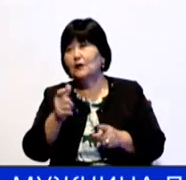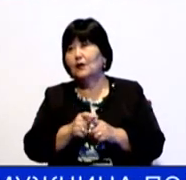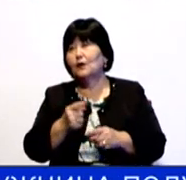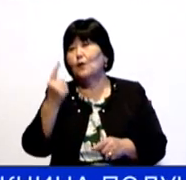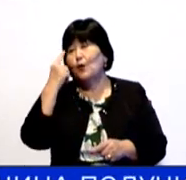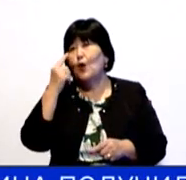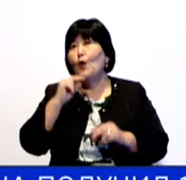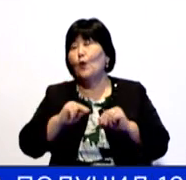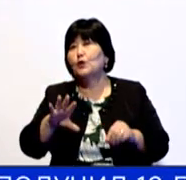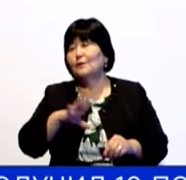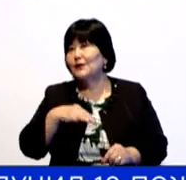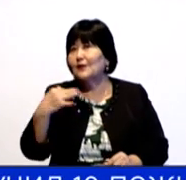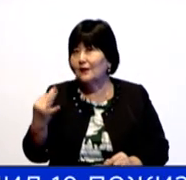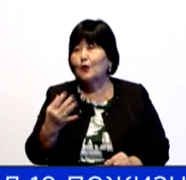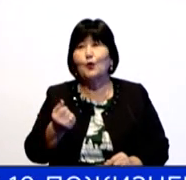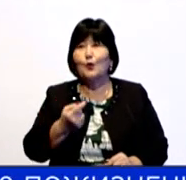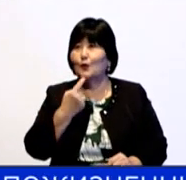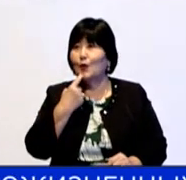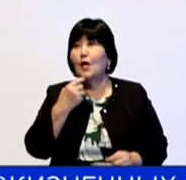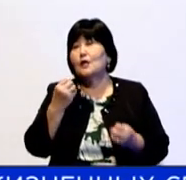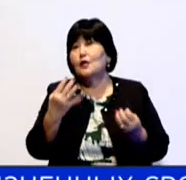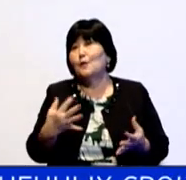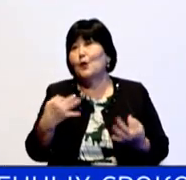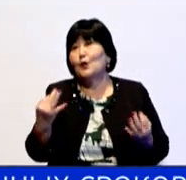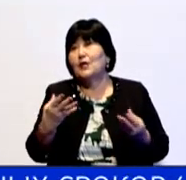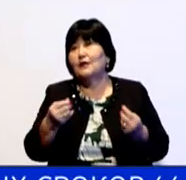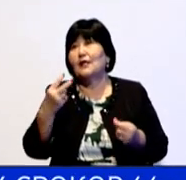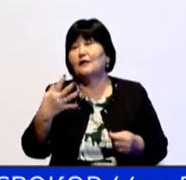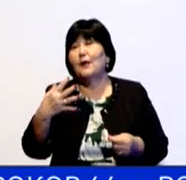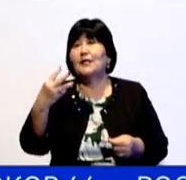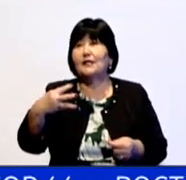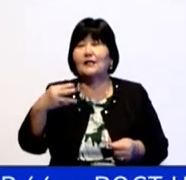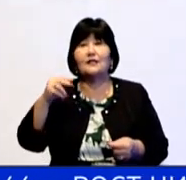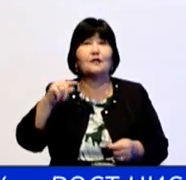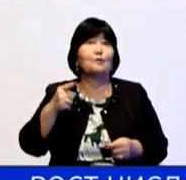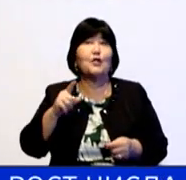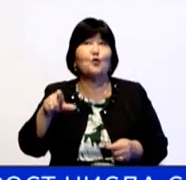поняли, что учителям быть интересно, но нелегко. Не просто заинтересовать 25-30 почемучек.